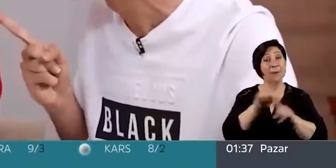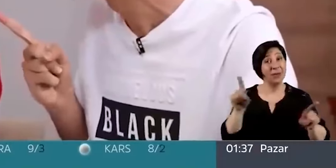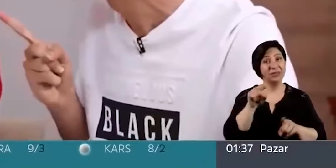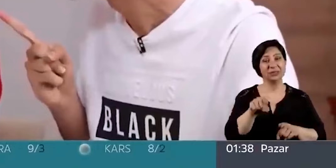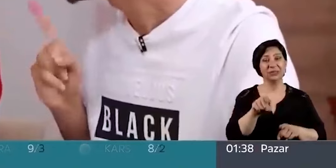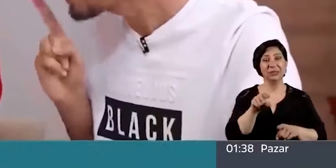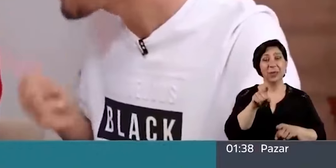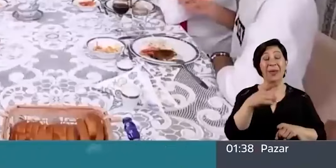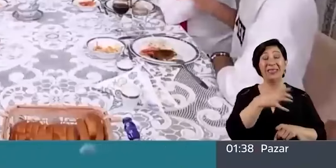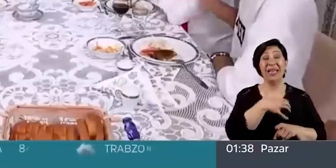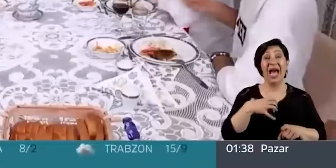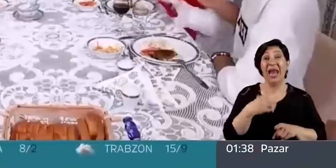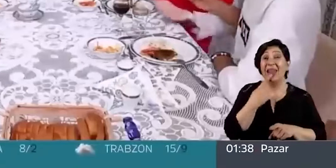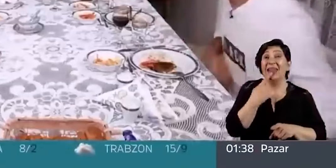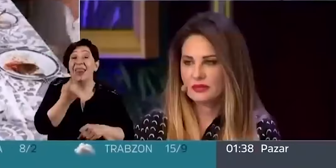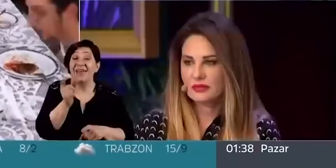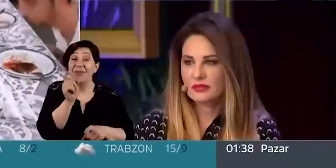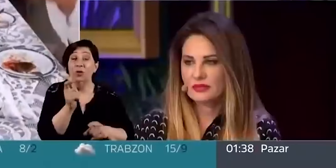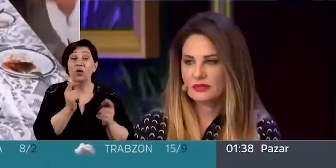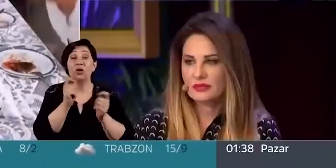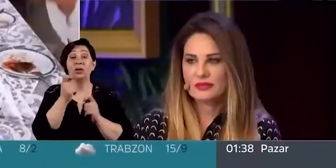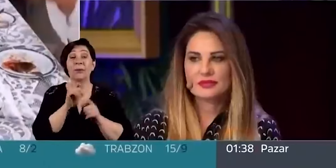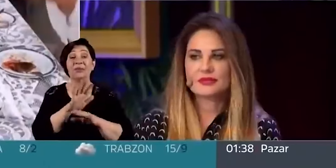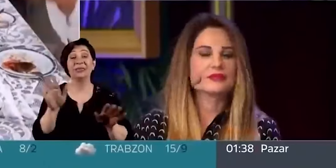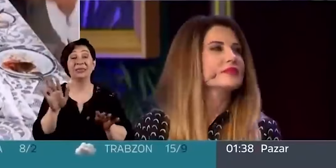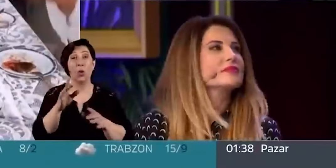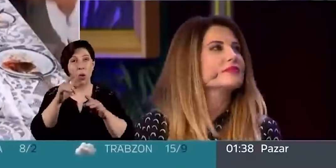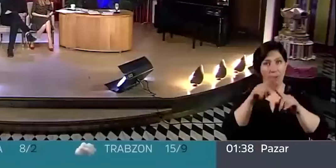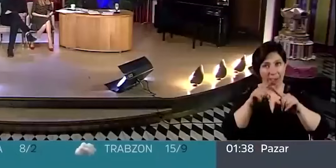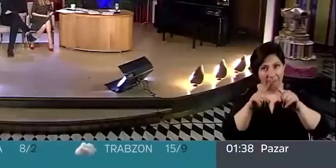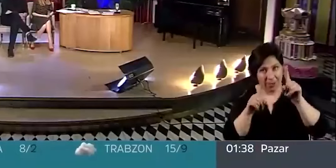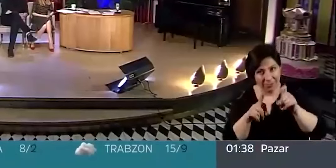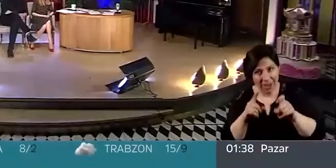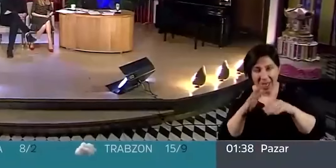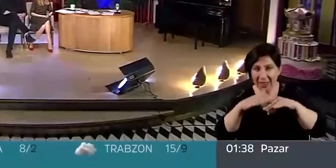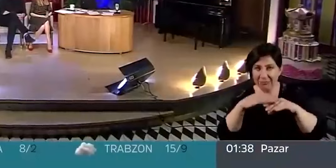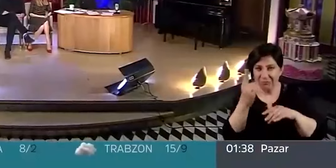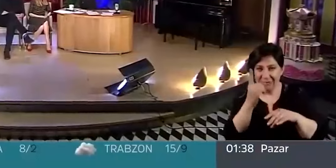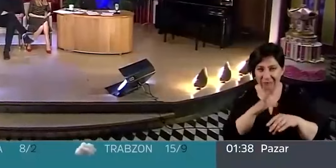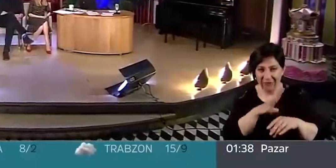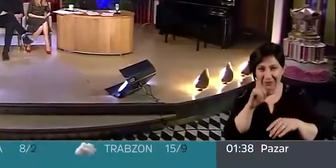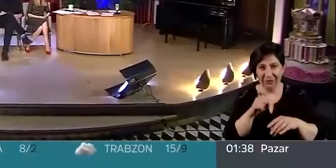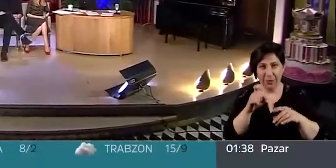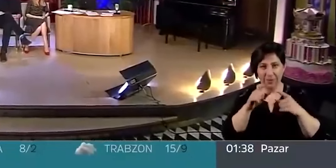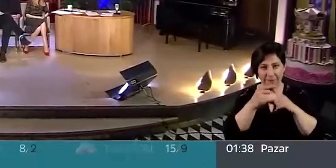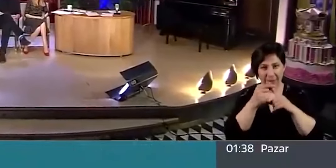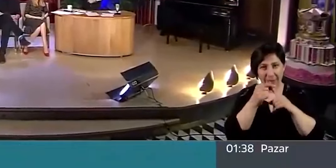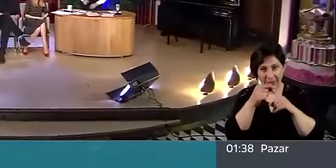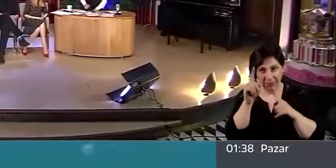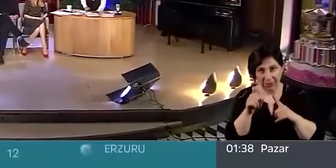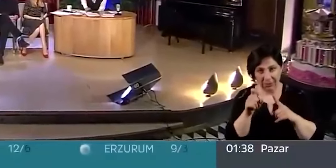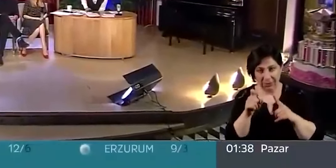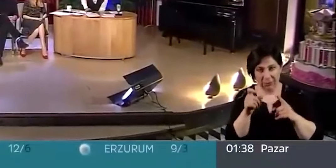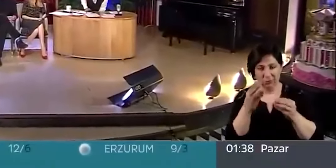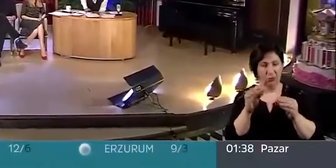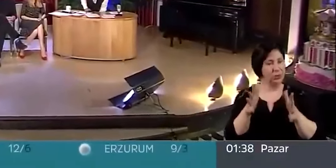Yapamazsınız. Ben sizin annenizle ilgili... Yapamazsınız. Dur o elindeki parmağı mı yoksa bir şey mi var elinde? Parmak. O parmak mı?